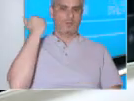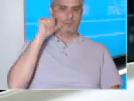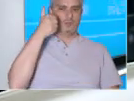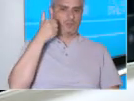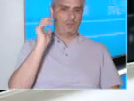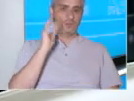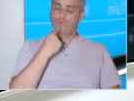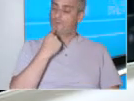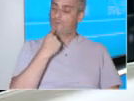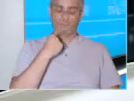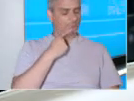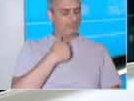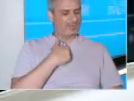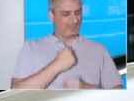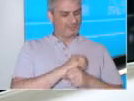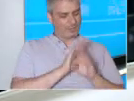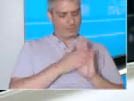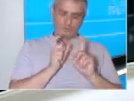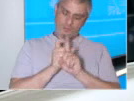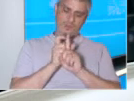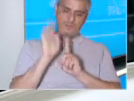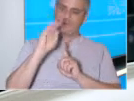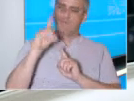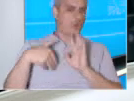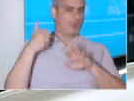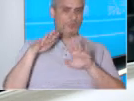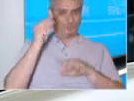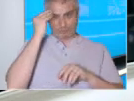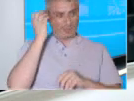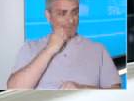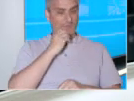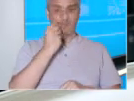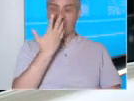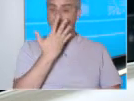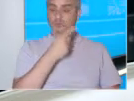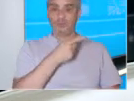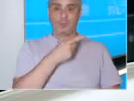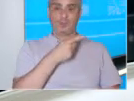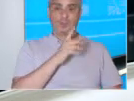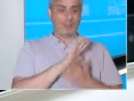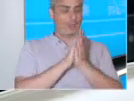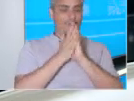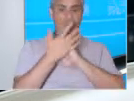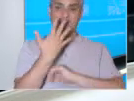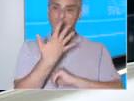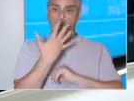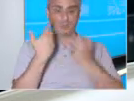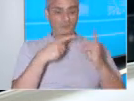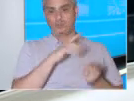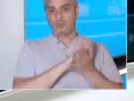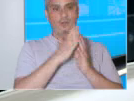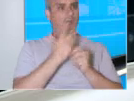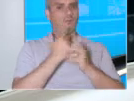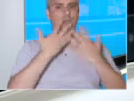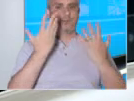הראשונה. והוא אומר, אני אעשה הכל בשביל למנוע מנתניהו להיות ראש ממשלה. אתה זוכר, אז איווט היה עם 5 מנדטים, הפך את החמישה, את הכישלון הזה